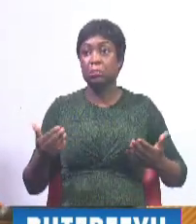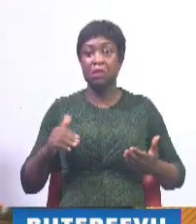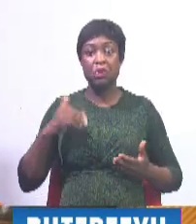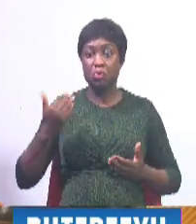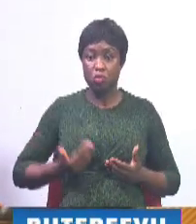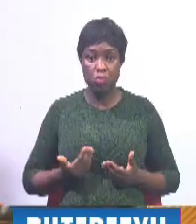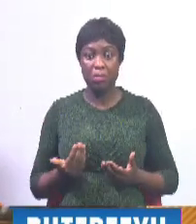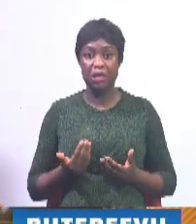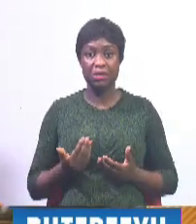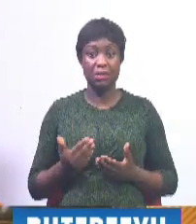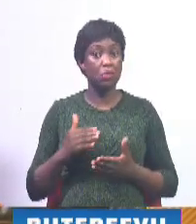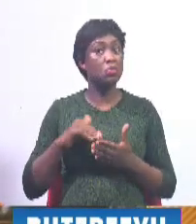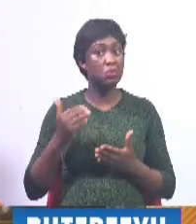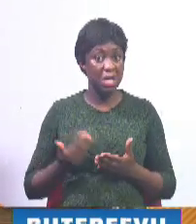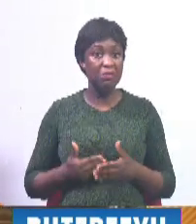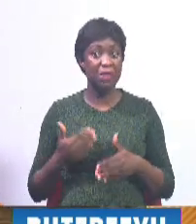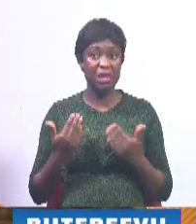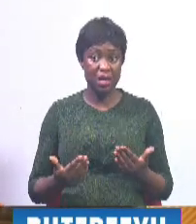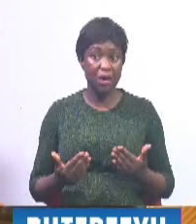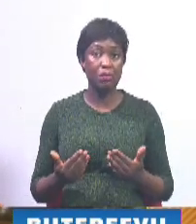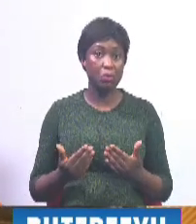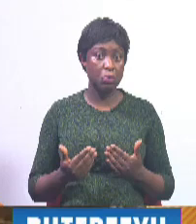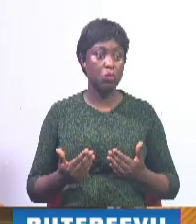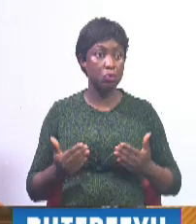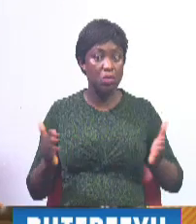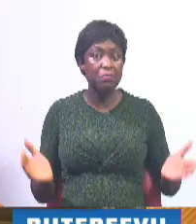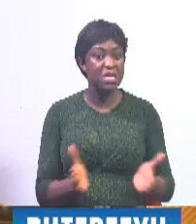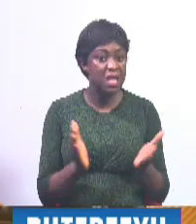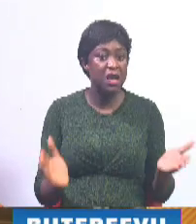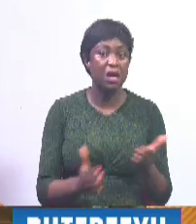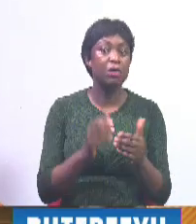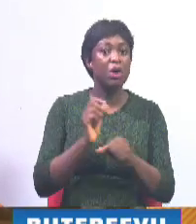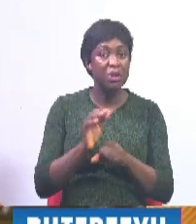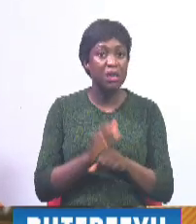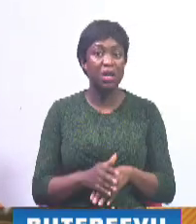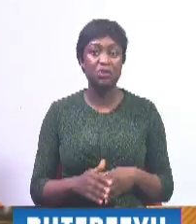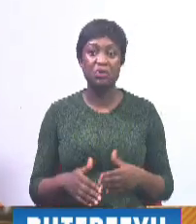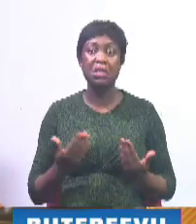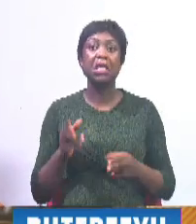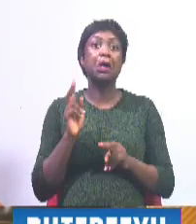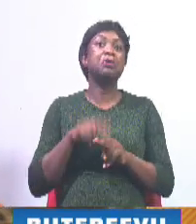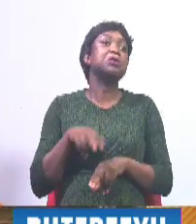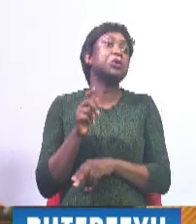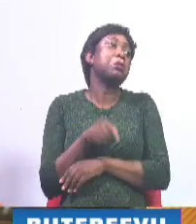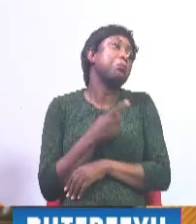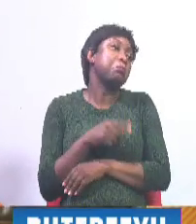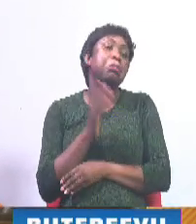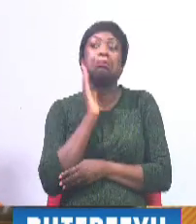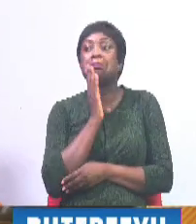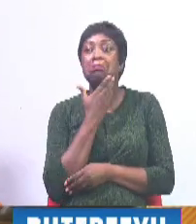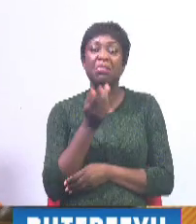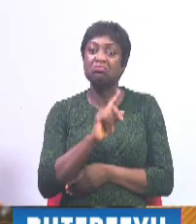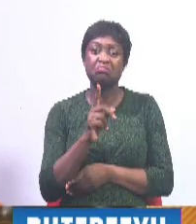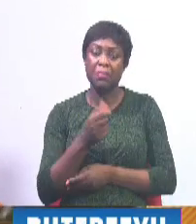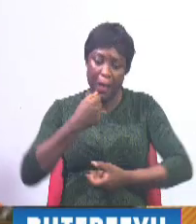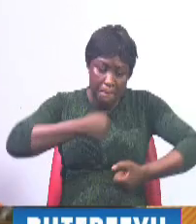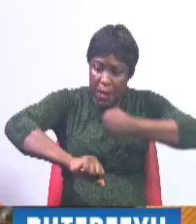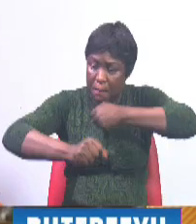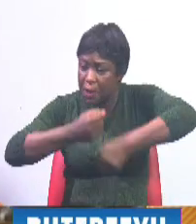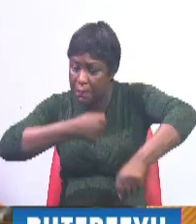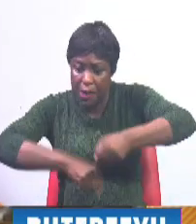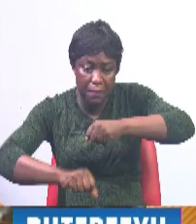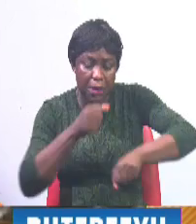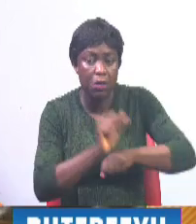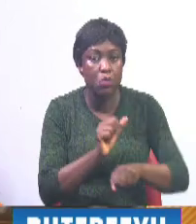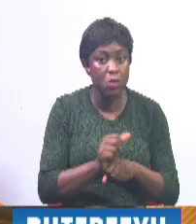kubanga abakyala abali empowered oba abazibwamu amaanyi abamanyi ekyokkola tebakyetuulako bavaayo ne bakola kati abaami abamu